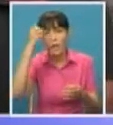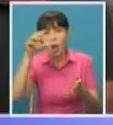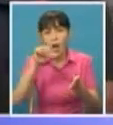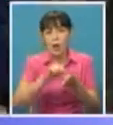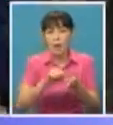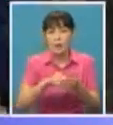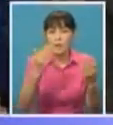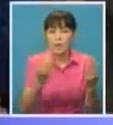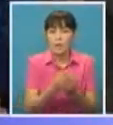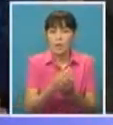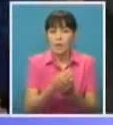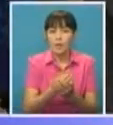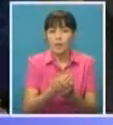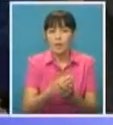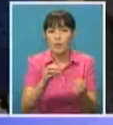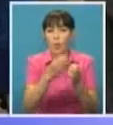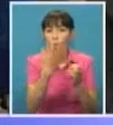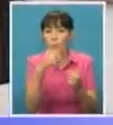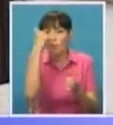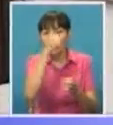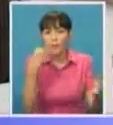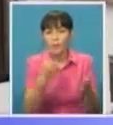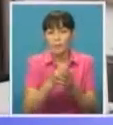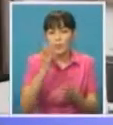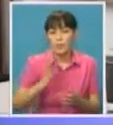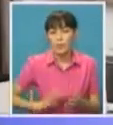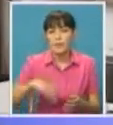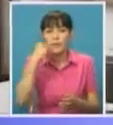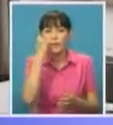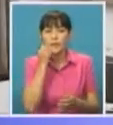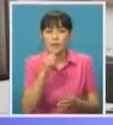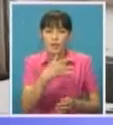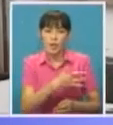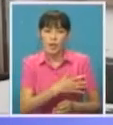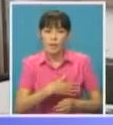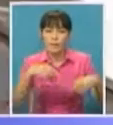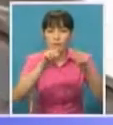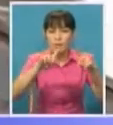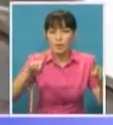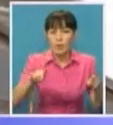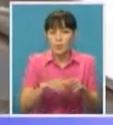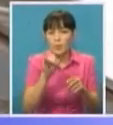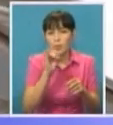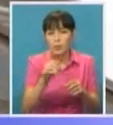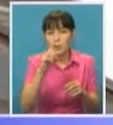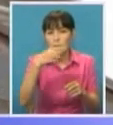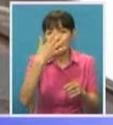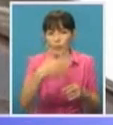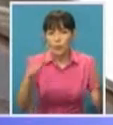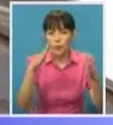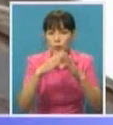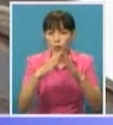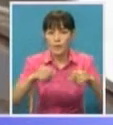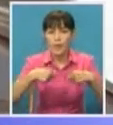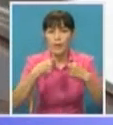жағымды жаңалықты жұрт 15 жылдан бері тосып келеді. Тозығы жеткен жеке меншік трансформатордың қауқары шамалы 150 үйге ғана